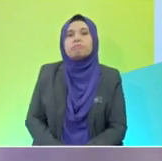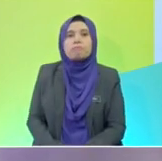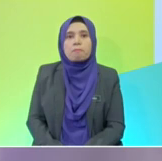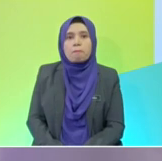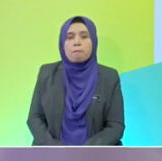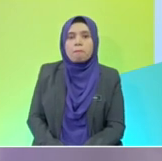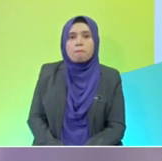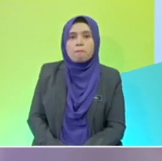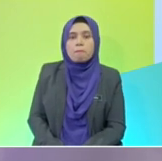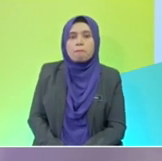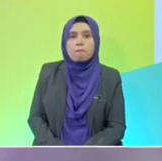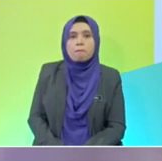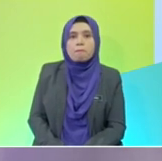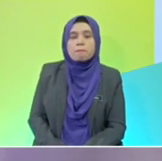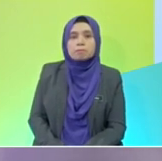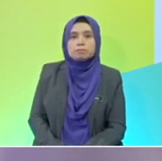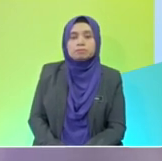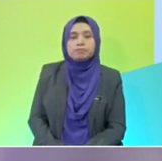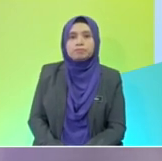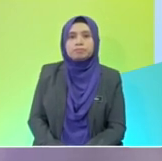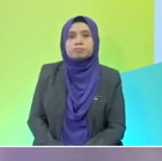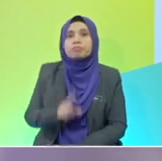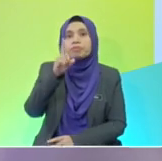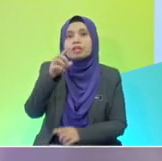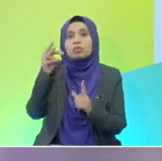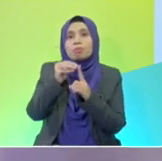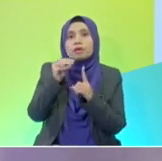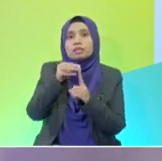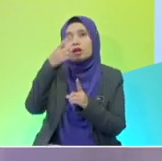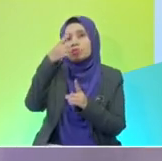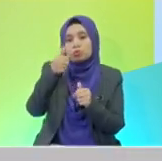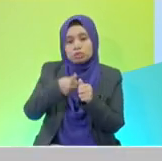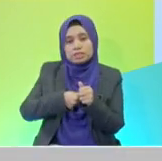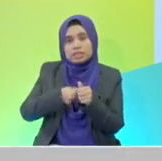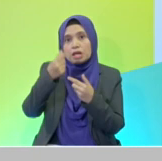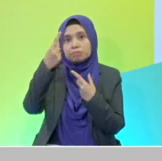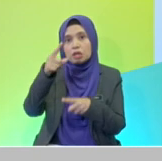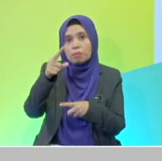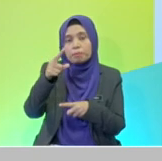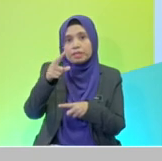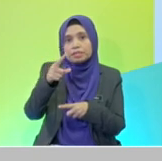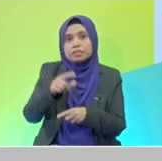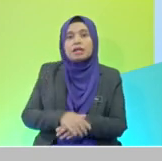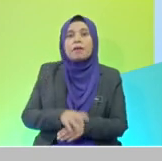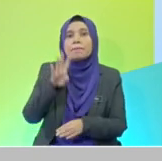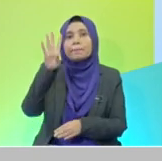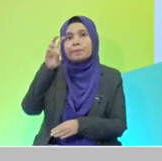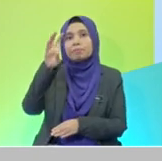kemasy oke seterusnya adalah satu markah untuk setiap jawaban ingat berapa pusing